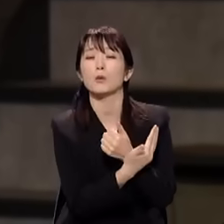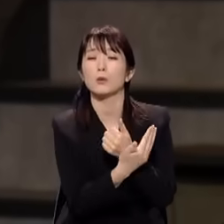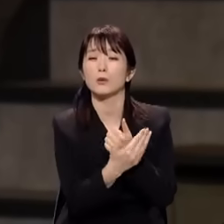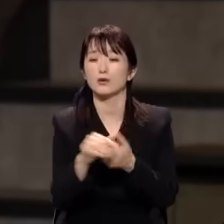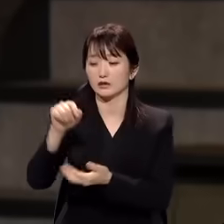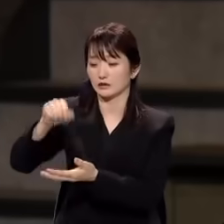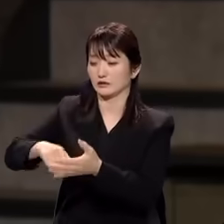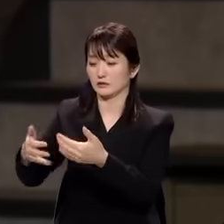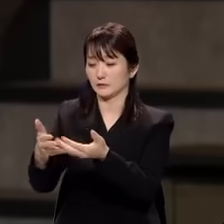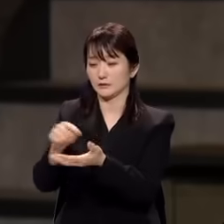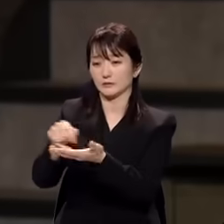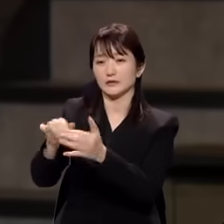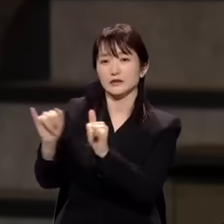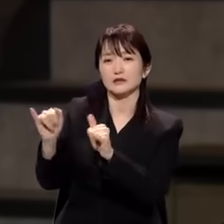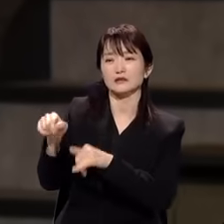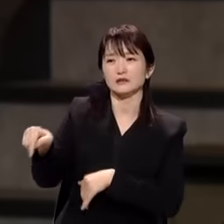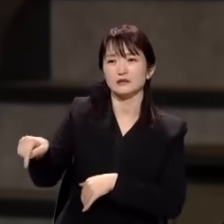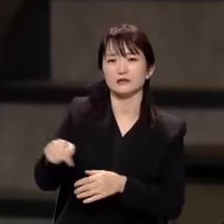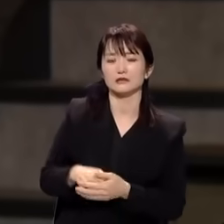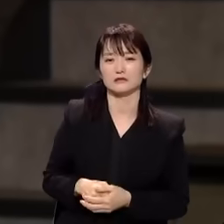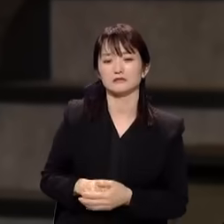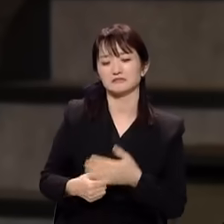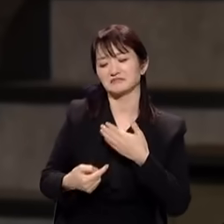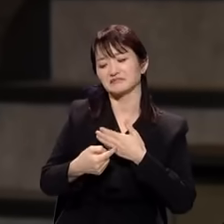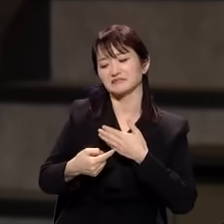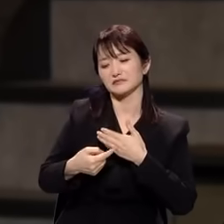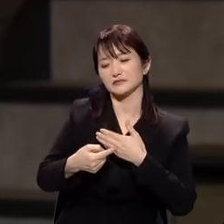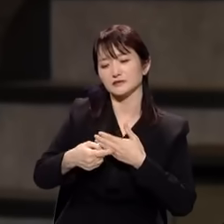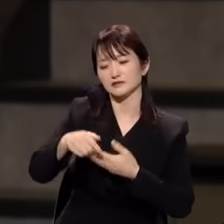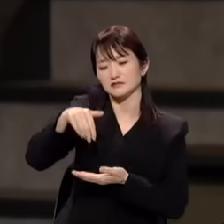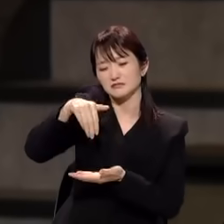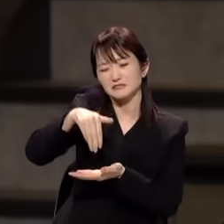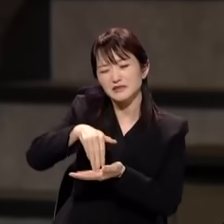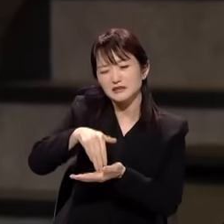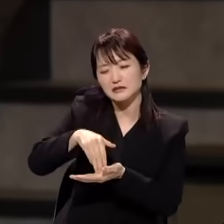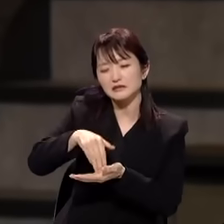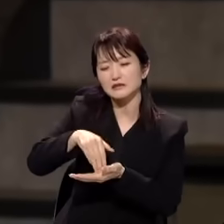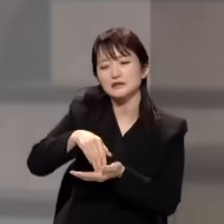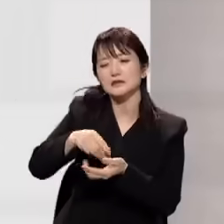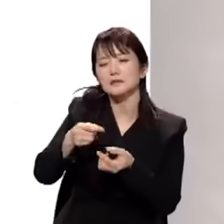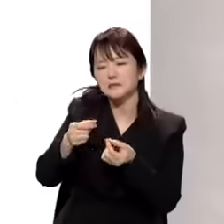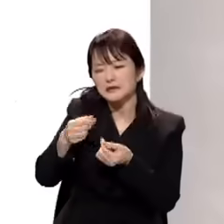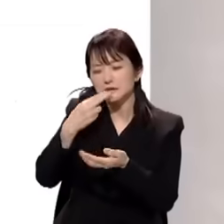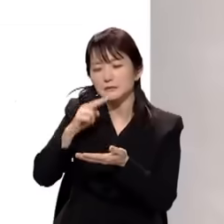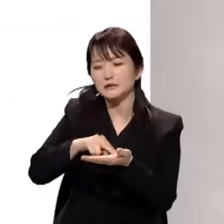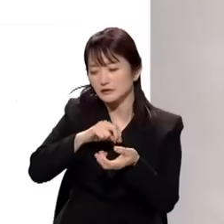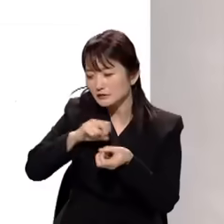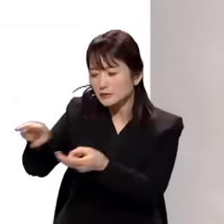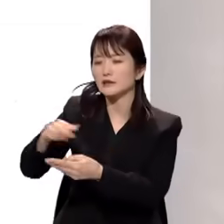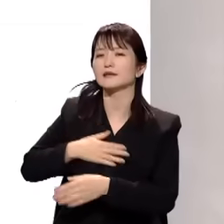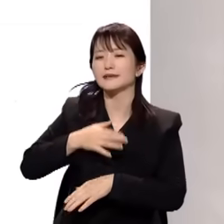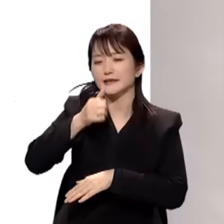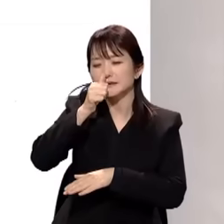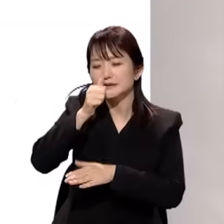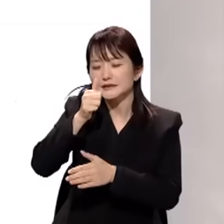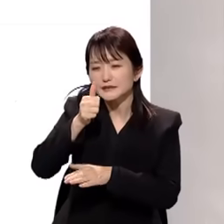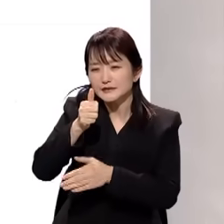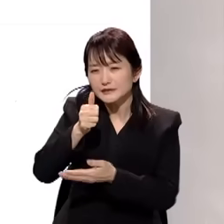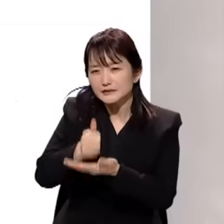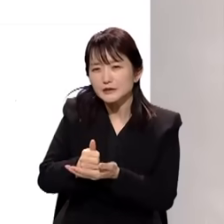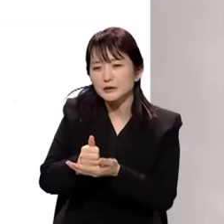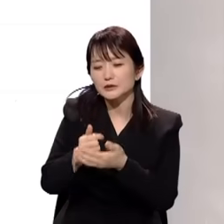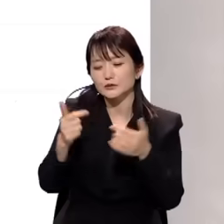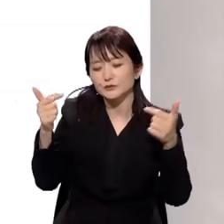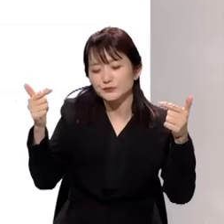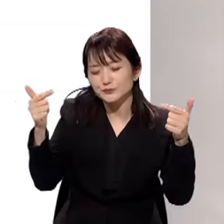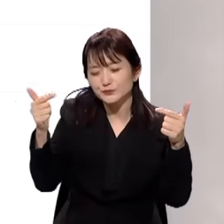또는 피해자에게 저런 뭐 형식적으로 반성문 비슷한 걸 보내서 나의 어떤 그 죄를 갖다 조금이라도 줄여볼까 하는